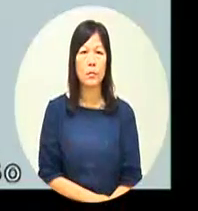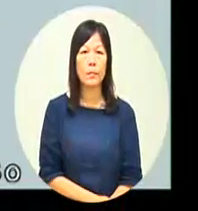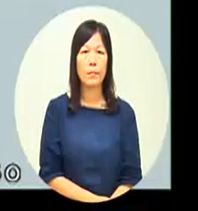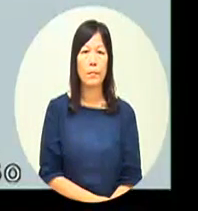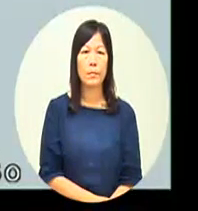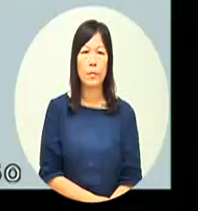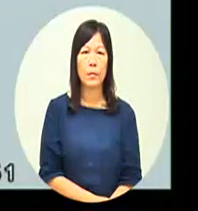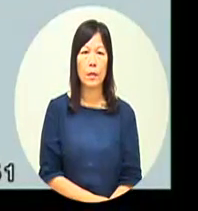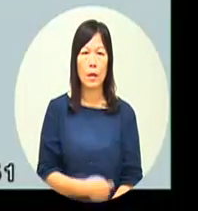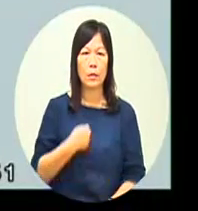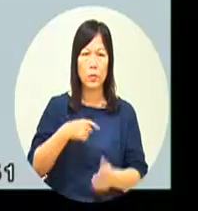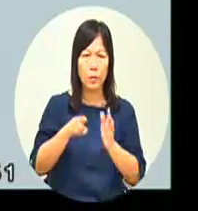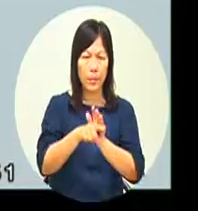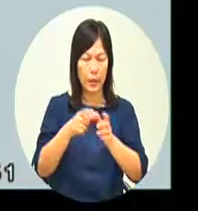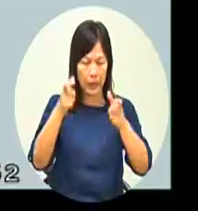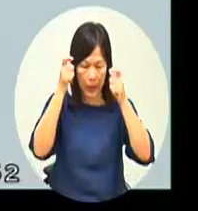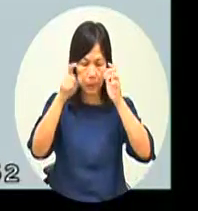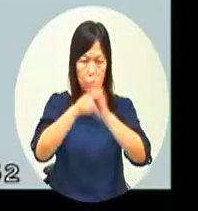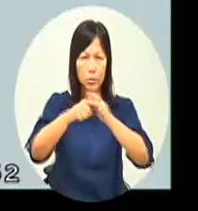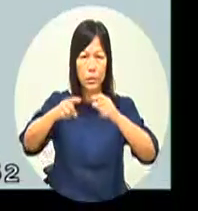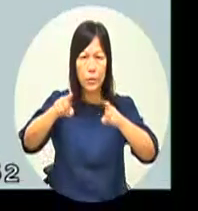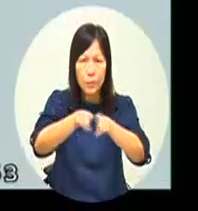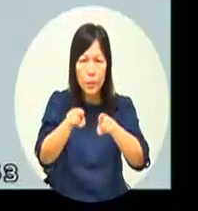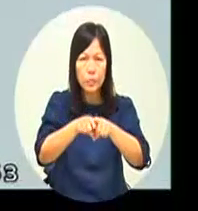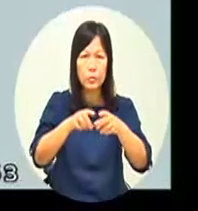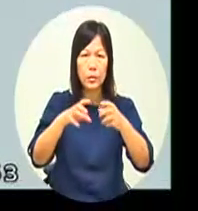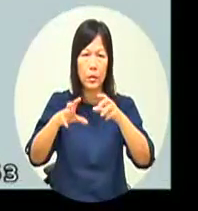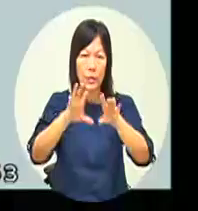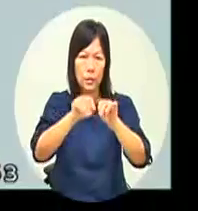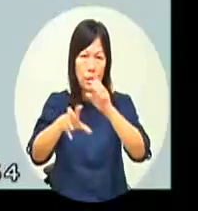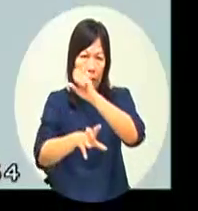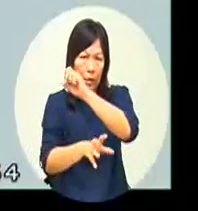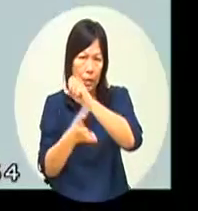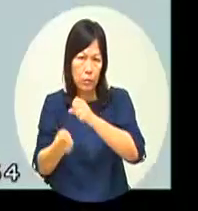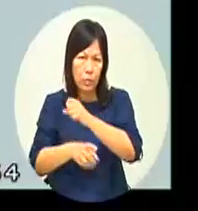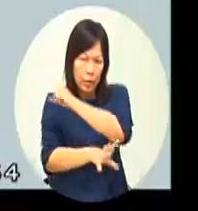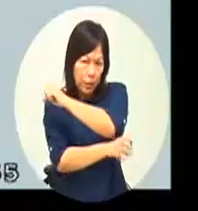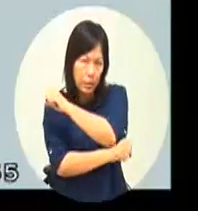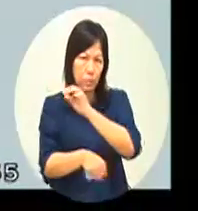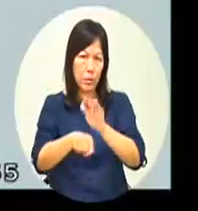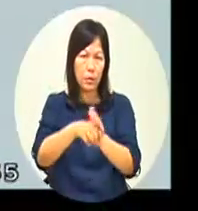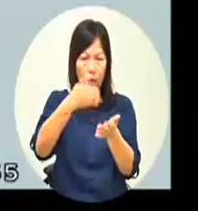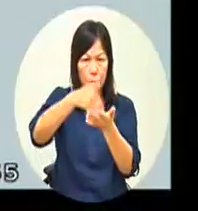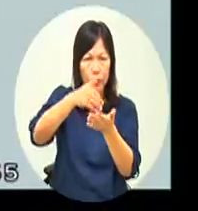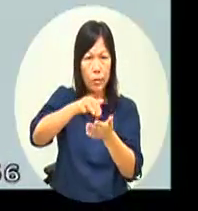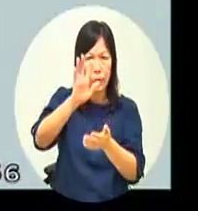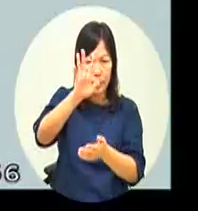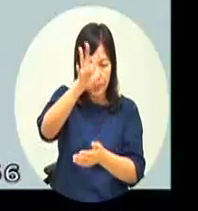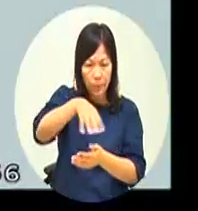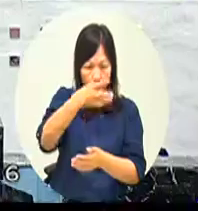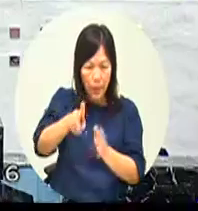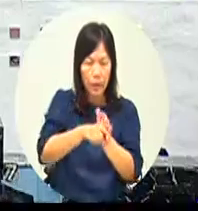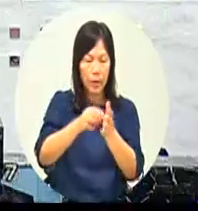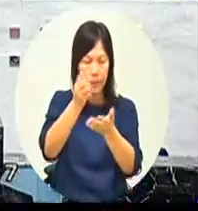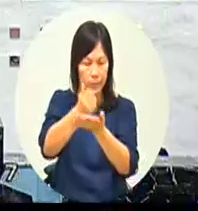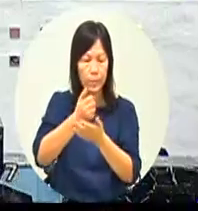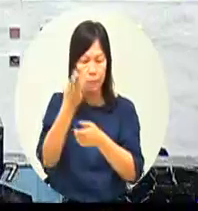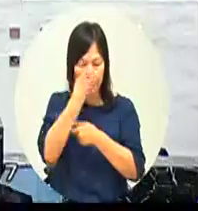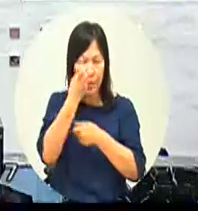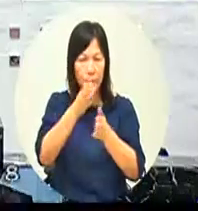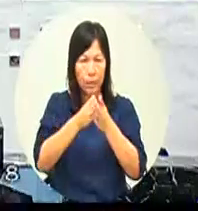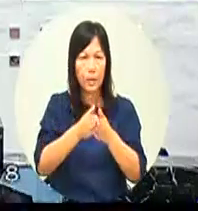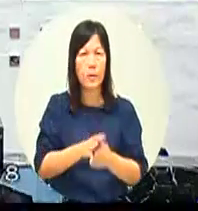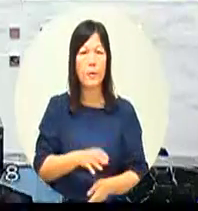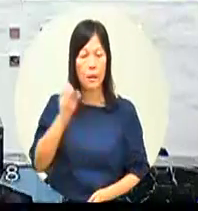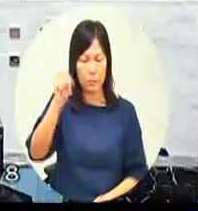案由减送高雄市平均地权基金补办预算数额表，请备查，请讨论。 各位同仁们意见，准予